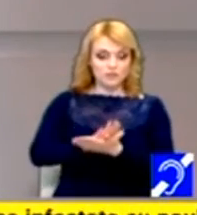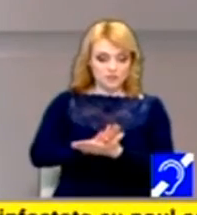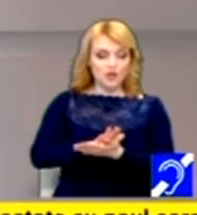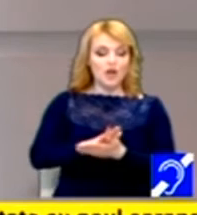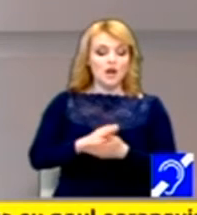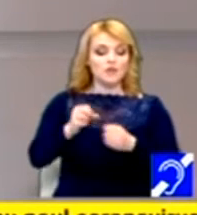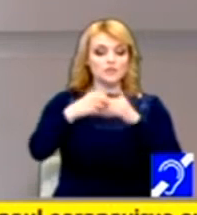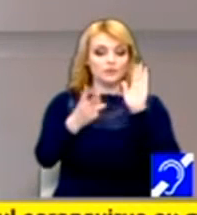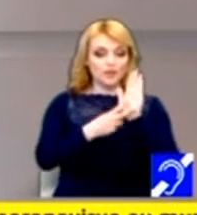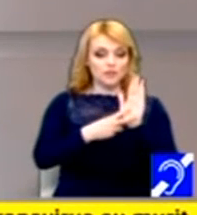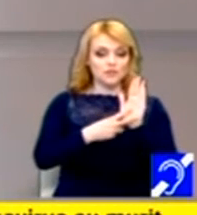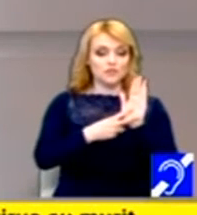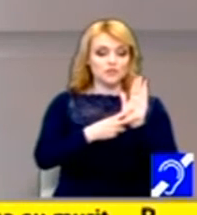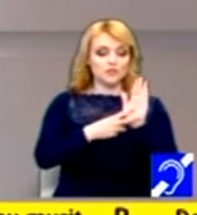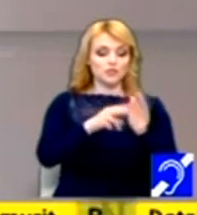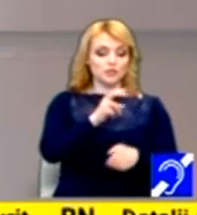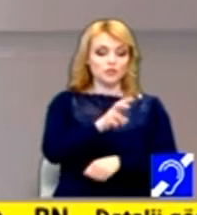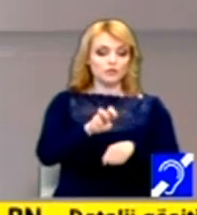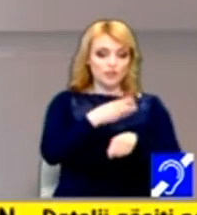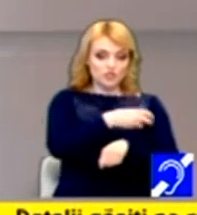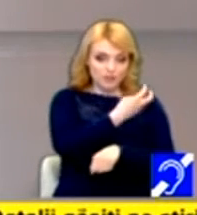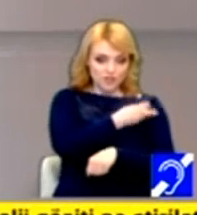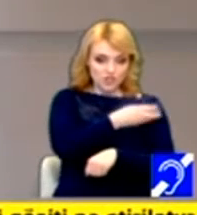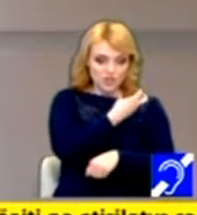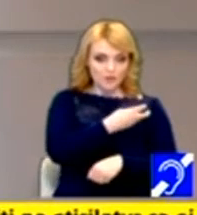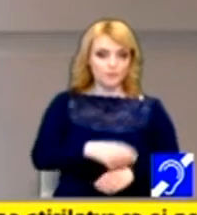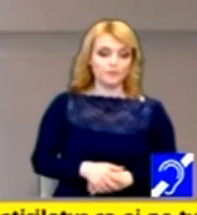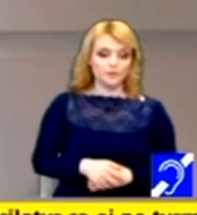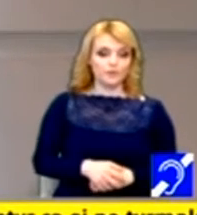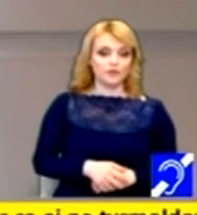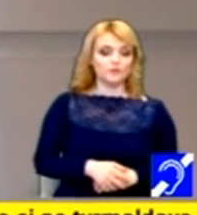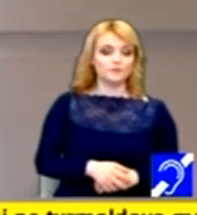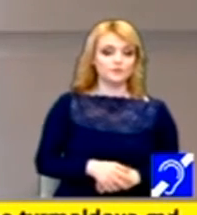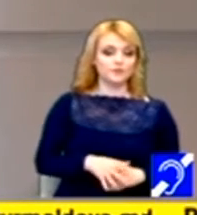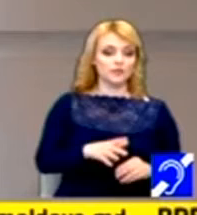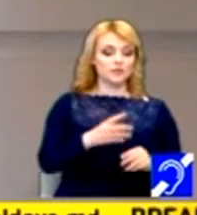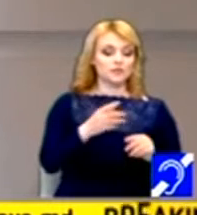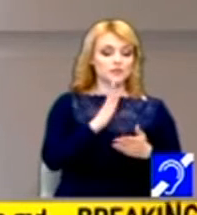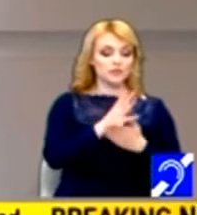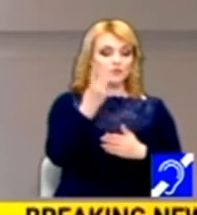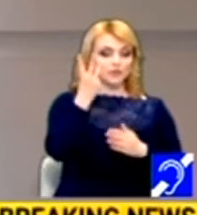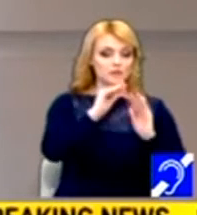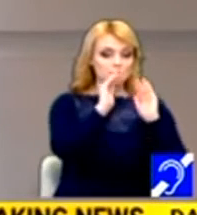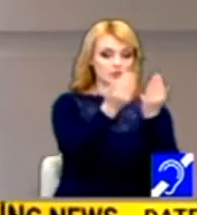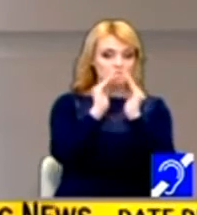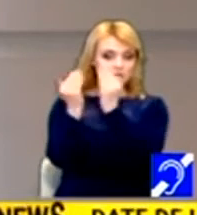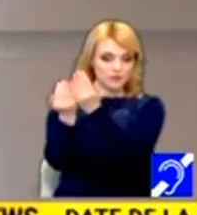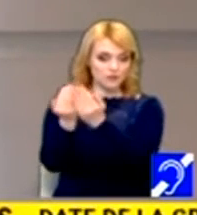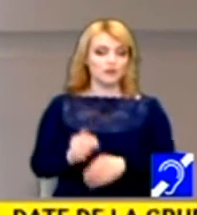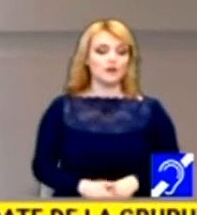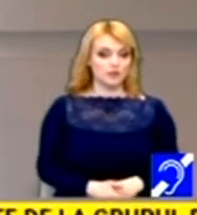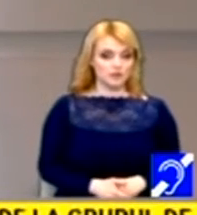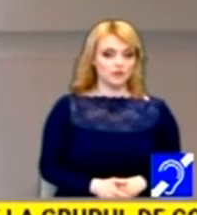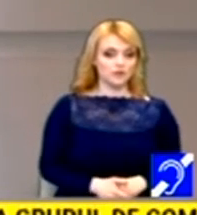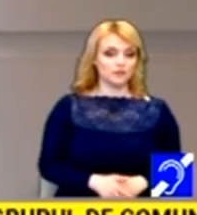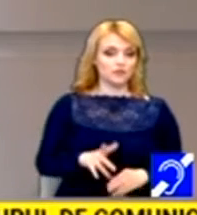medicali pozitivi, în mare majoritate ei provin din 3 secții, secția din neurologie, terapie și secția